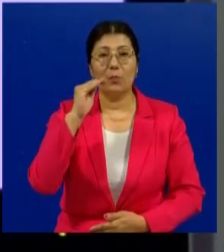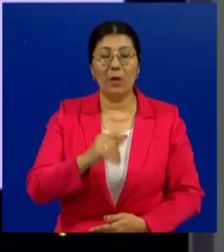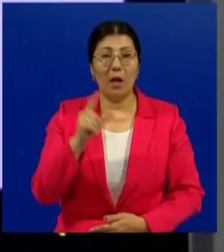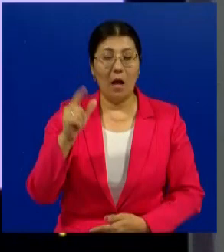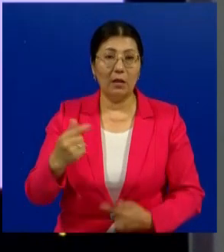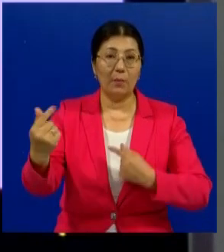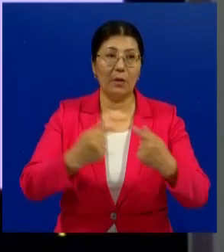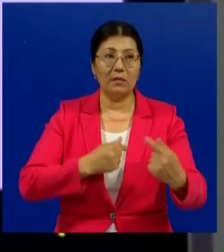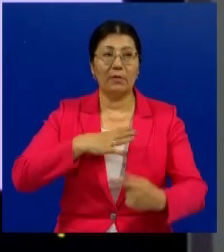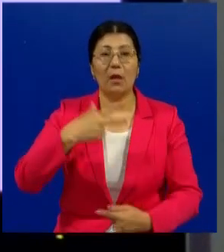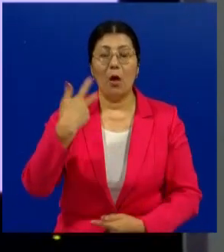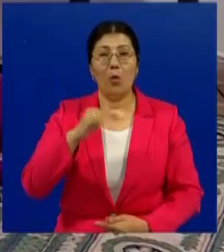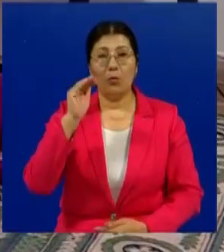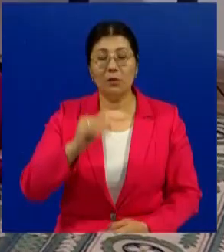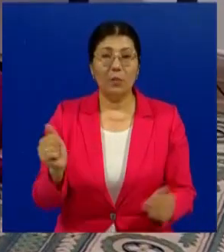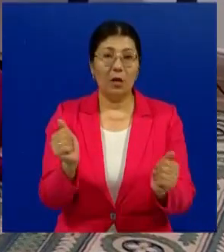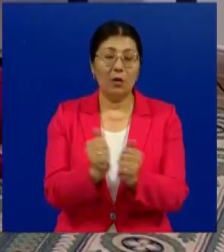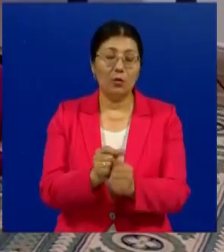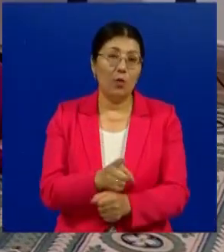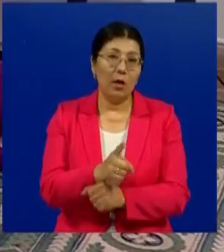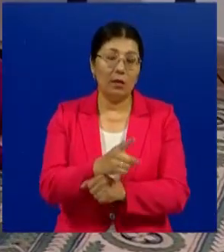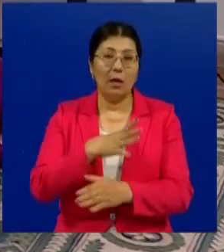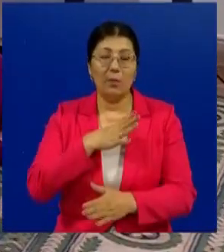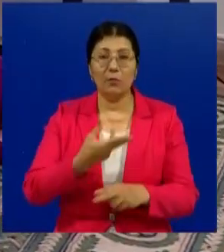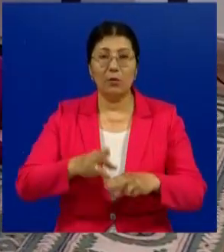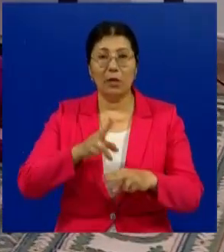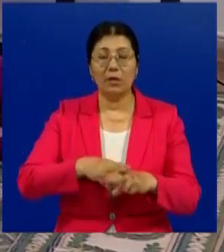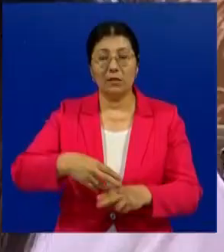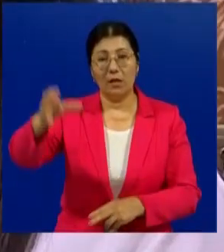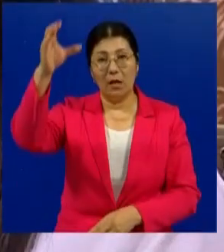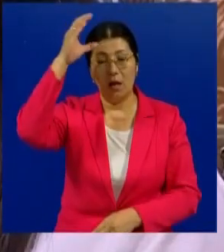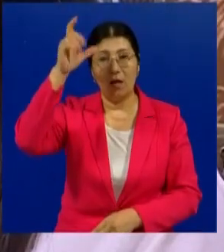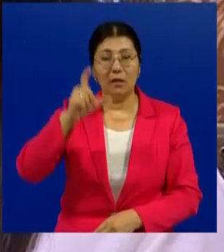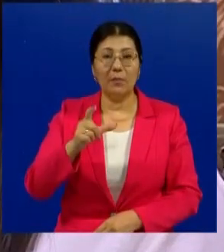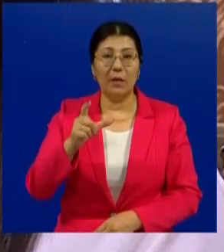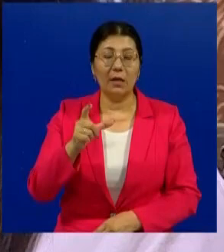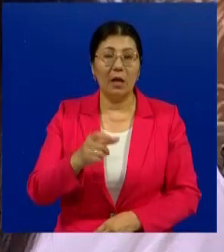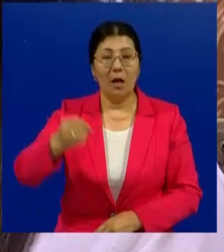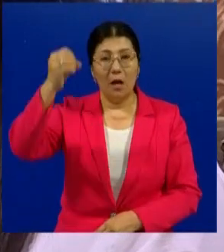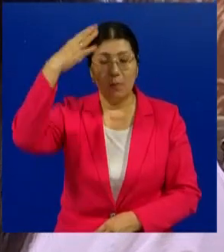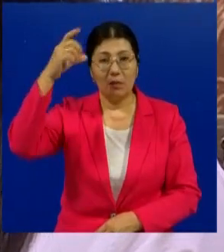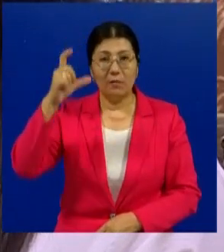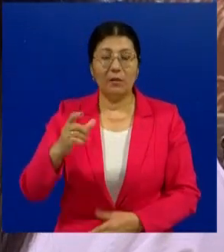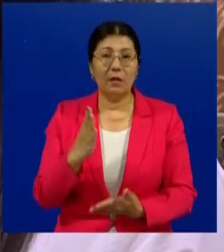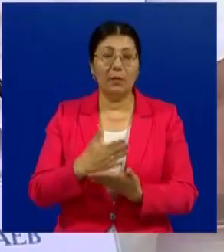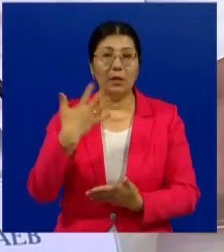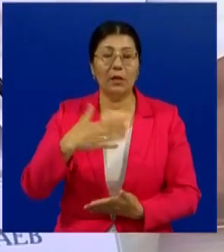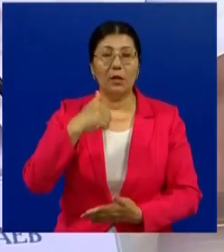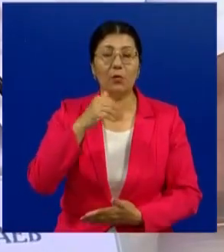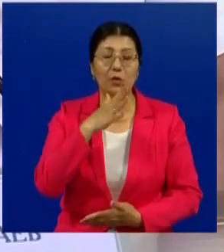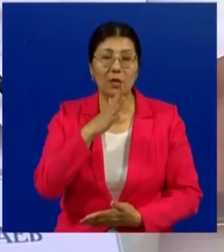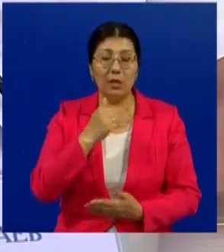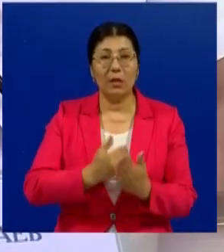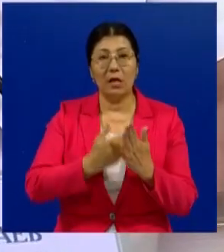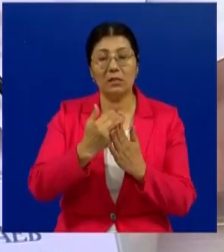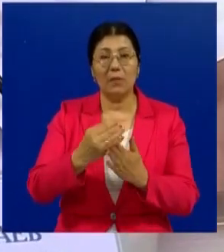репрессияға ұшырап, оның 30 мыңға жуығы атылған. Олардың арасында белгілі ғалымдар, қоғам қайраткерлері бар. Ғұмырының 50 жылдан астам уақытын